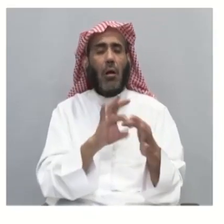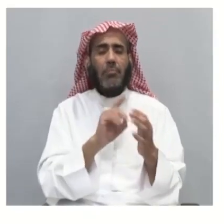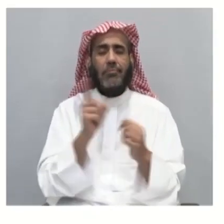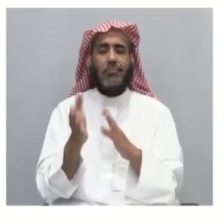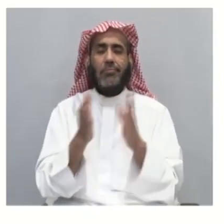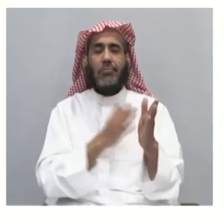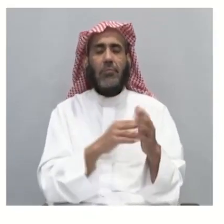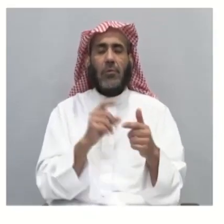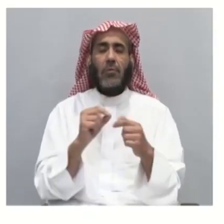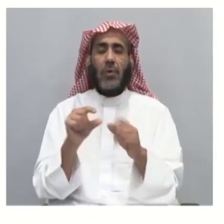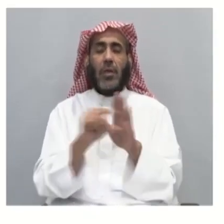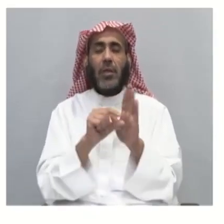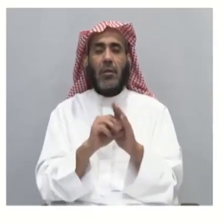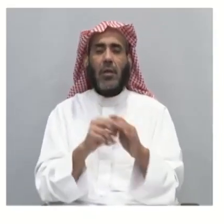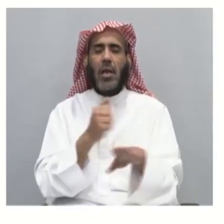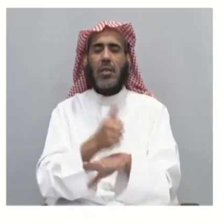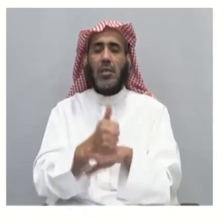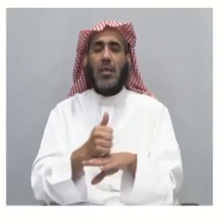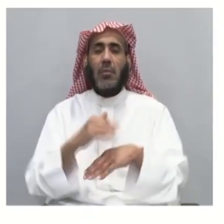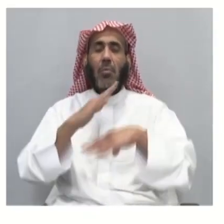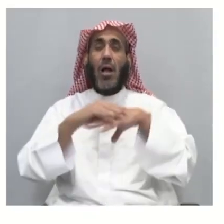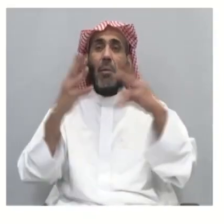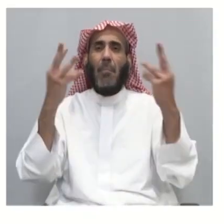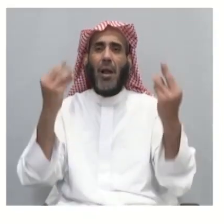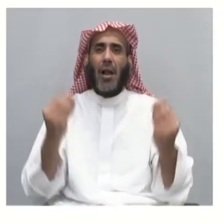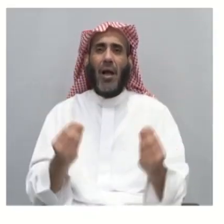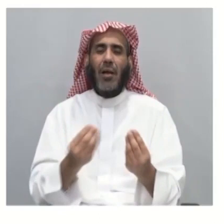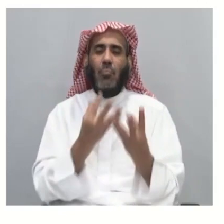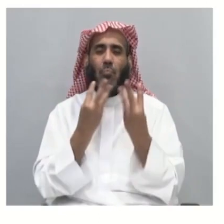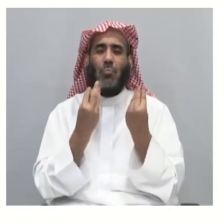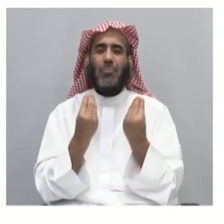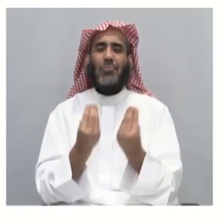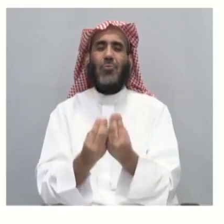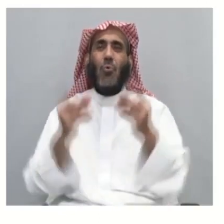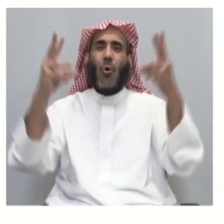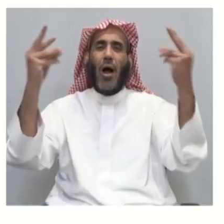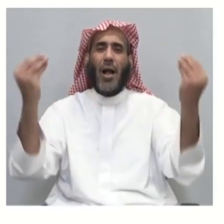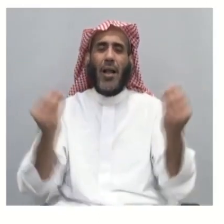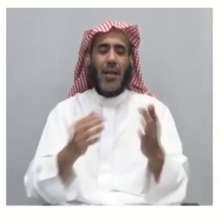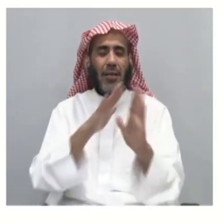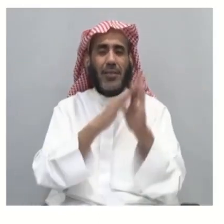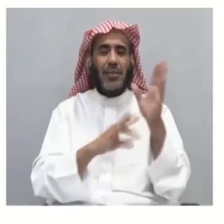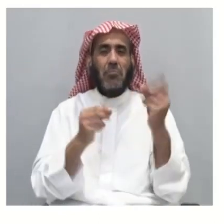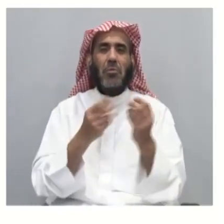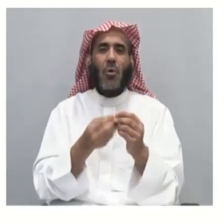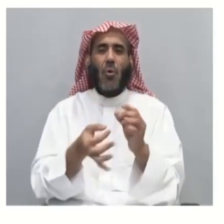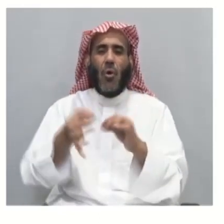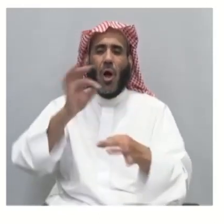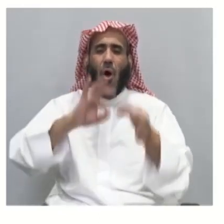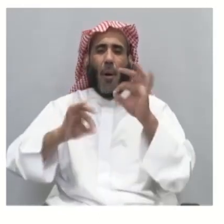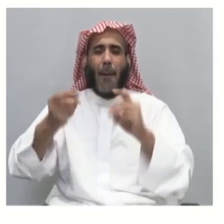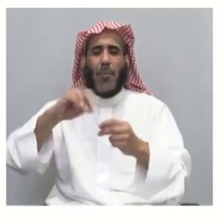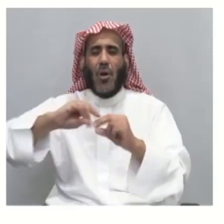بعد ذلك في الفقره الثالثه يقول الاساليب البلاغيه تحلي النص الادبي كما تحلي التوابل الطعام كما تحلي